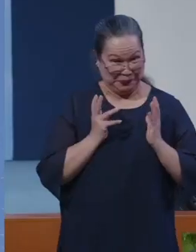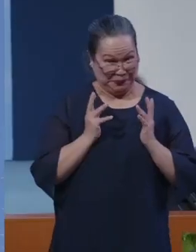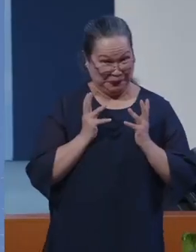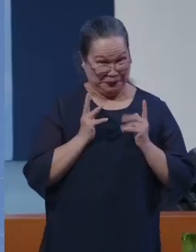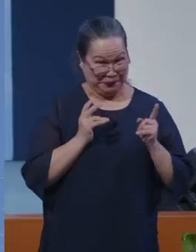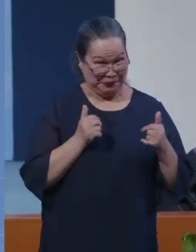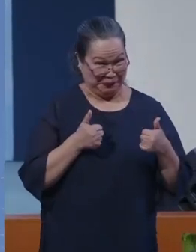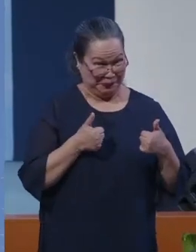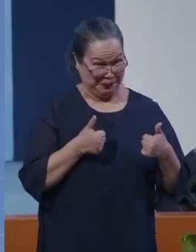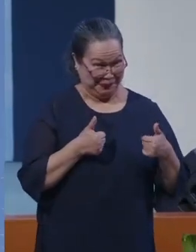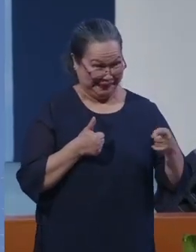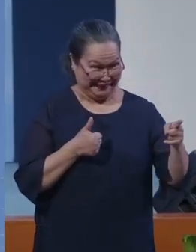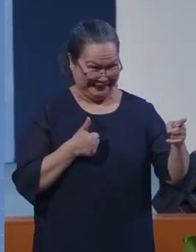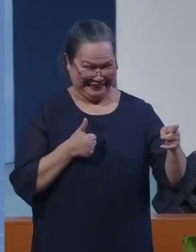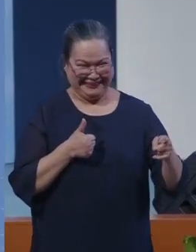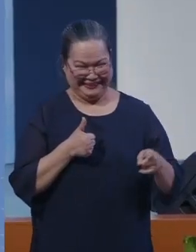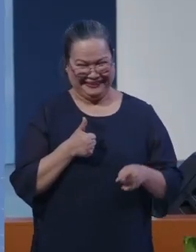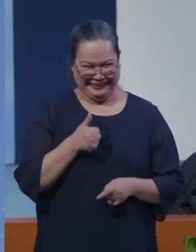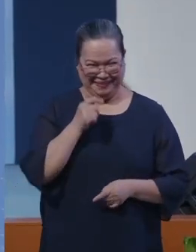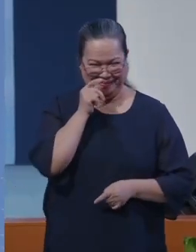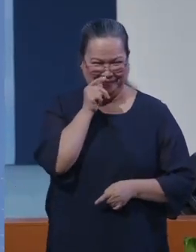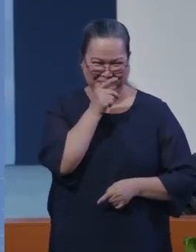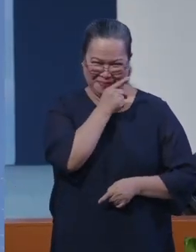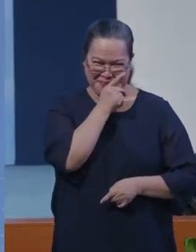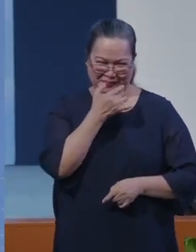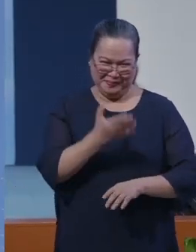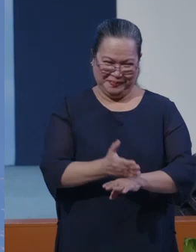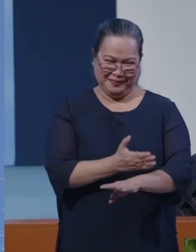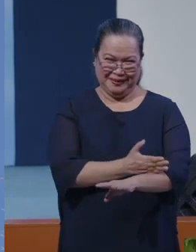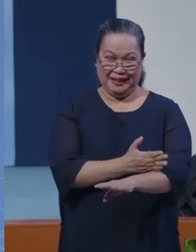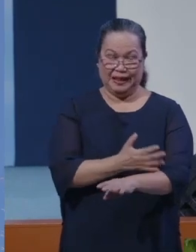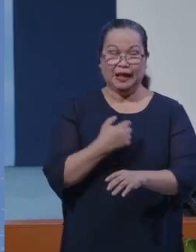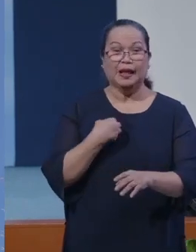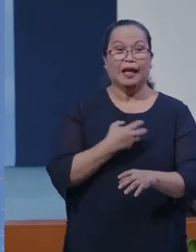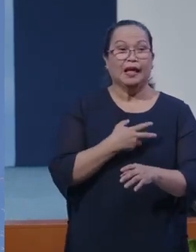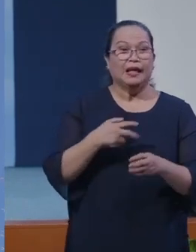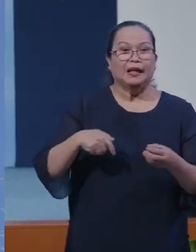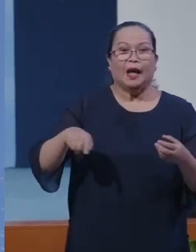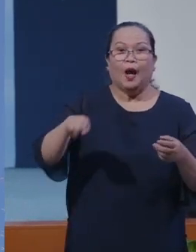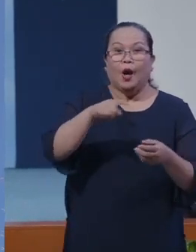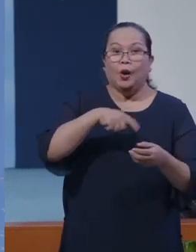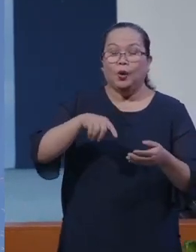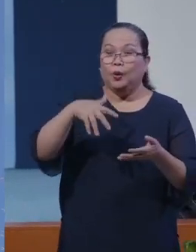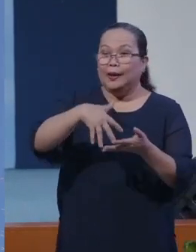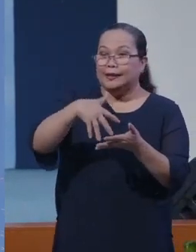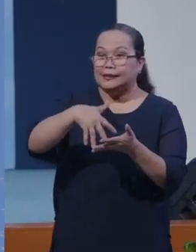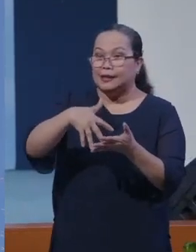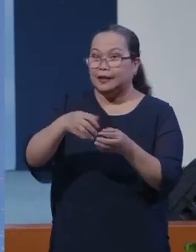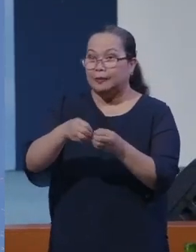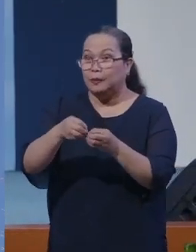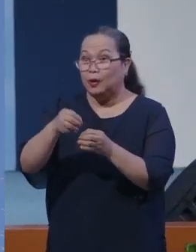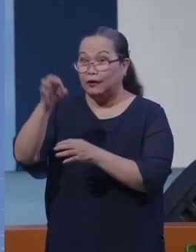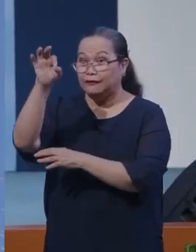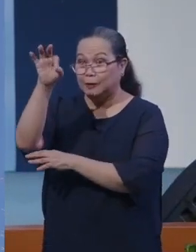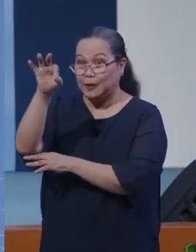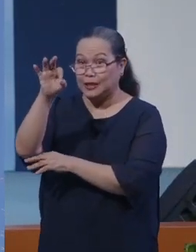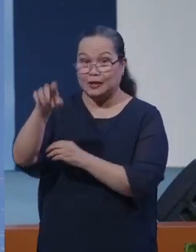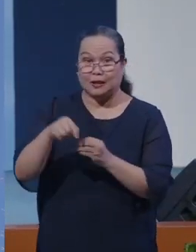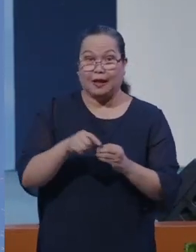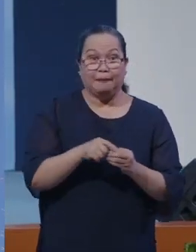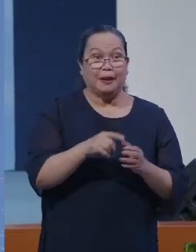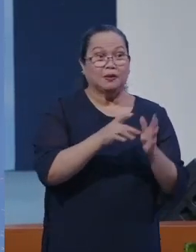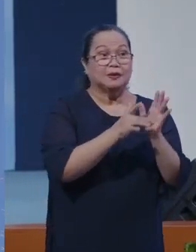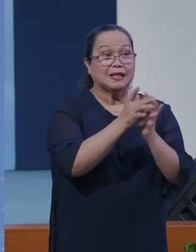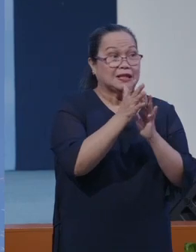Tayo po ay nagpapatuloy sa ating Clear the Air series, Burning Issues Confronting Christians